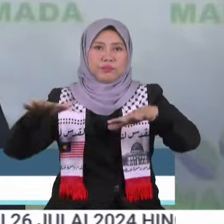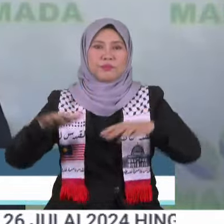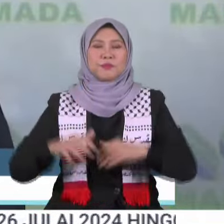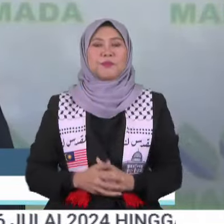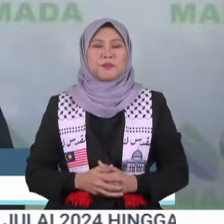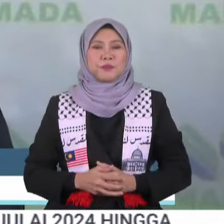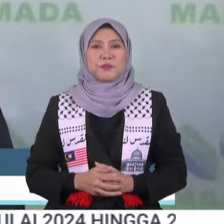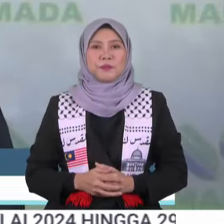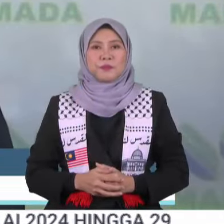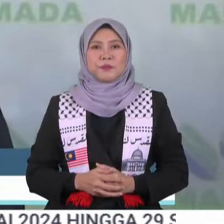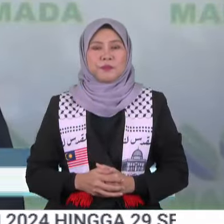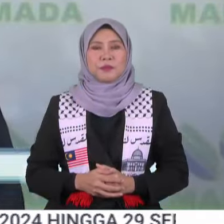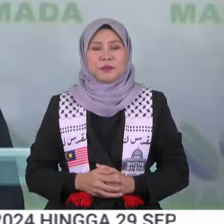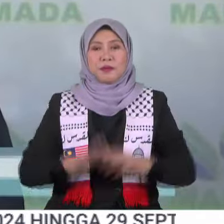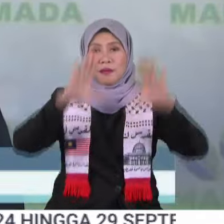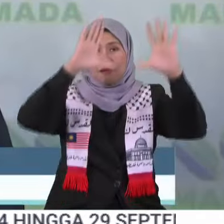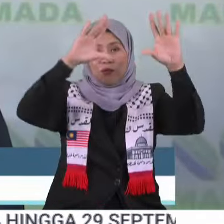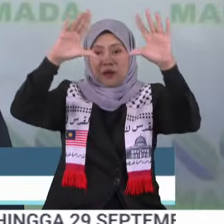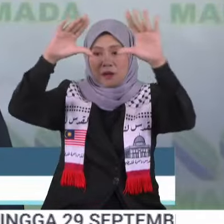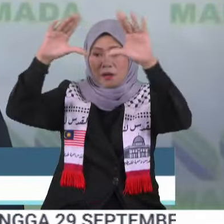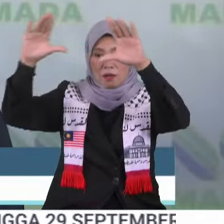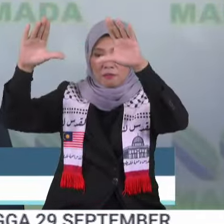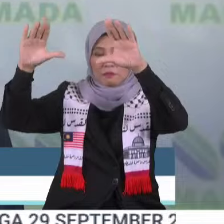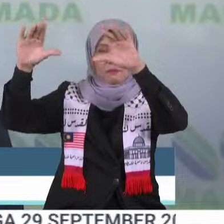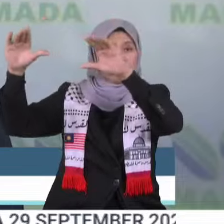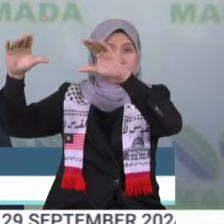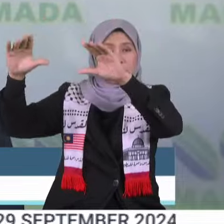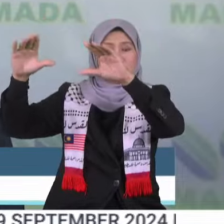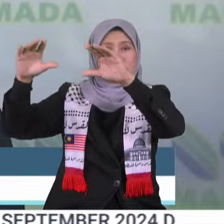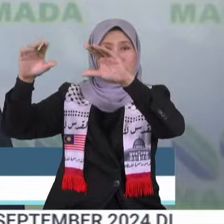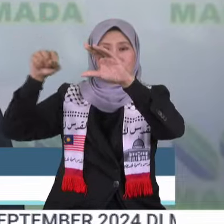Jadi bila pembenihan awan berlaku,